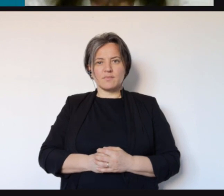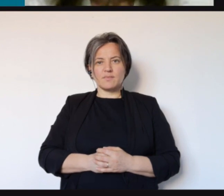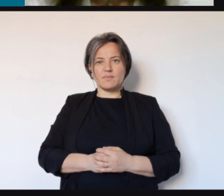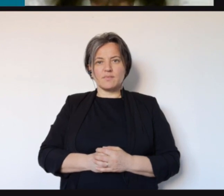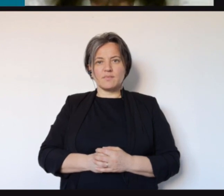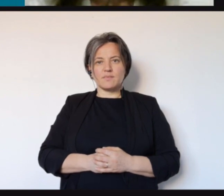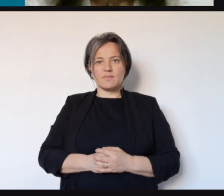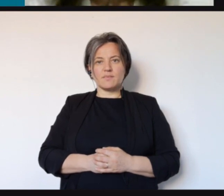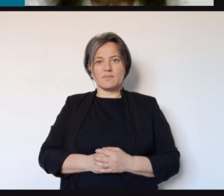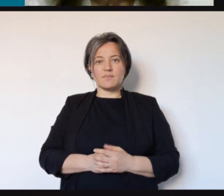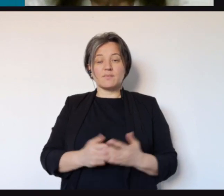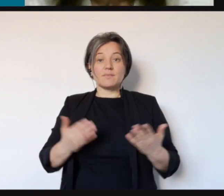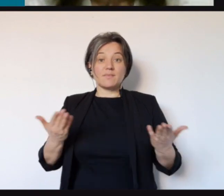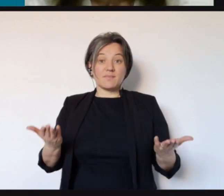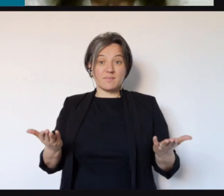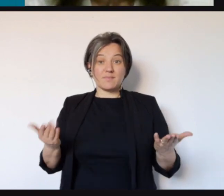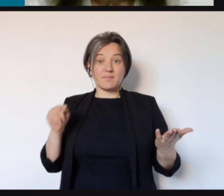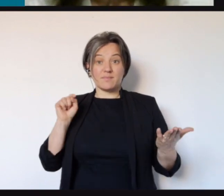Intanto,